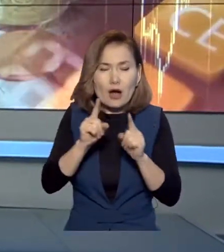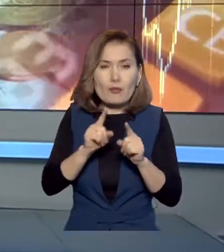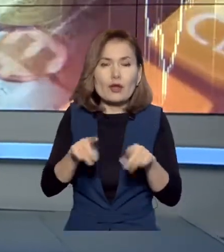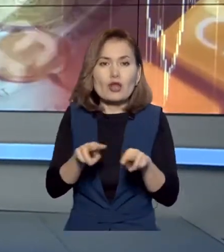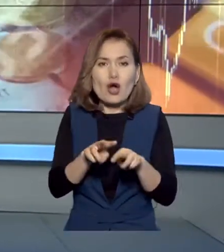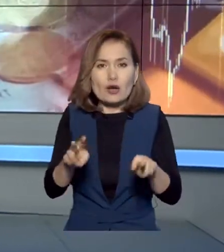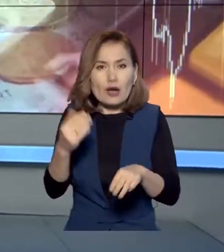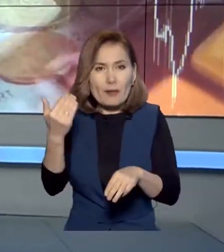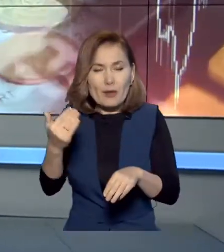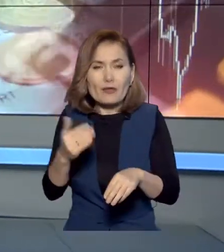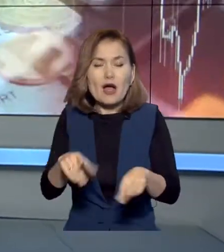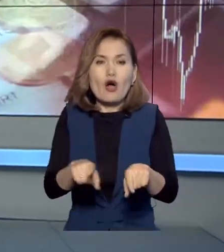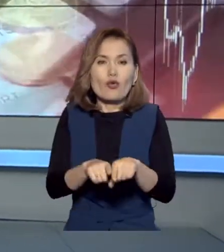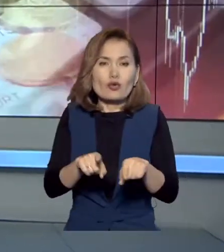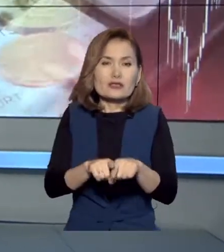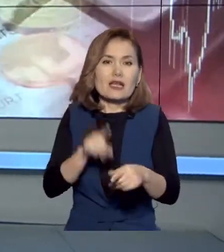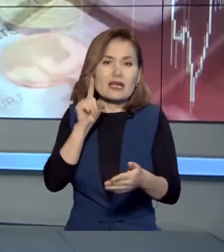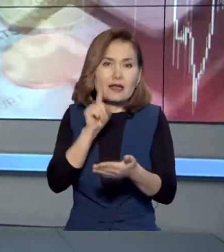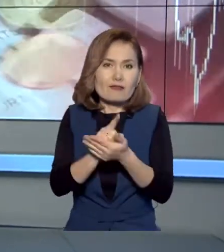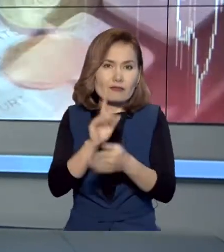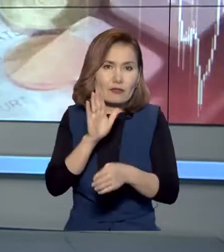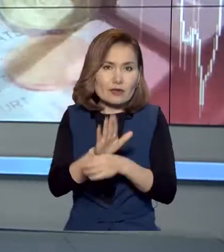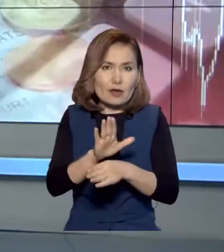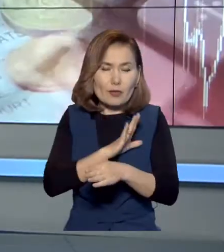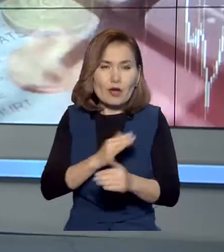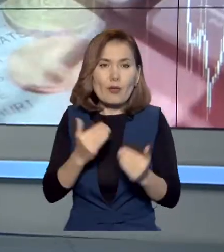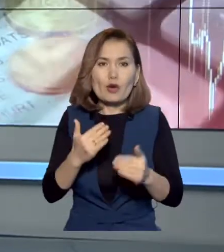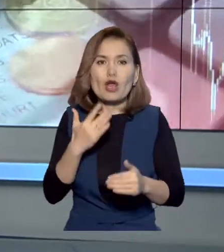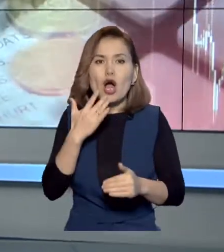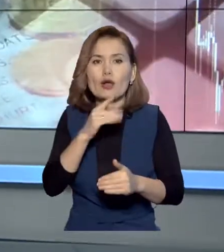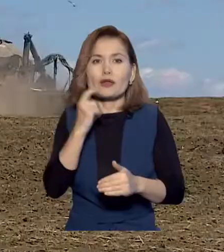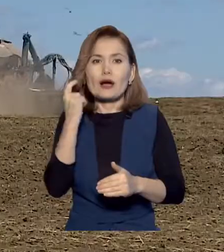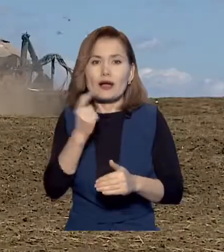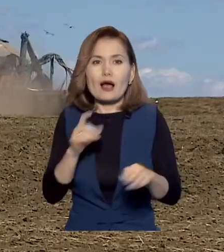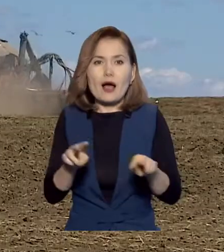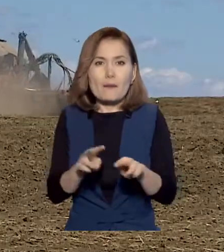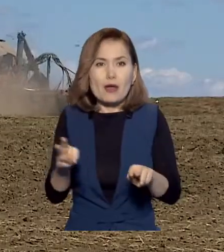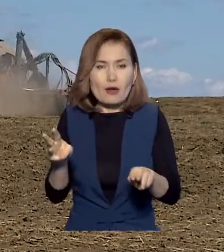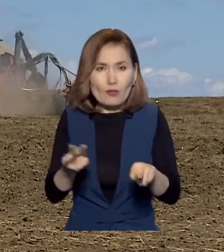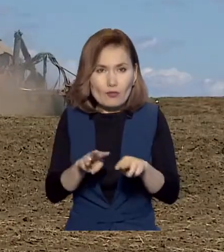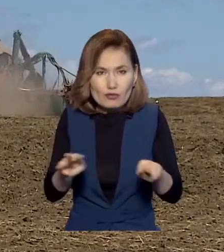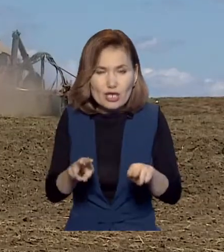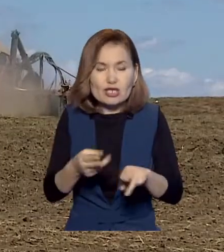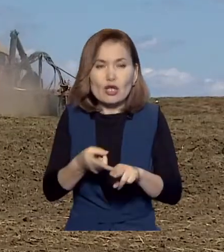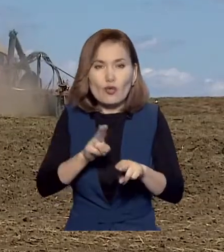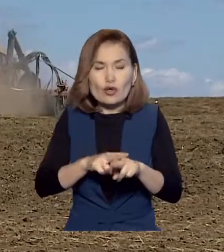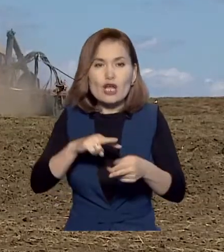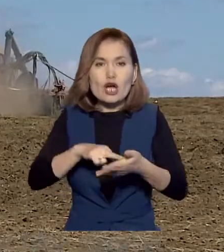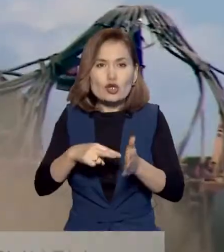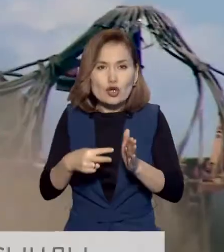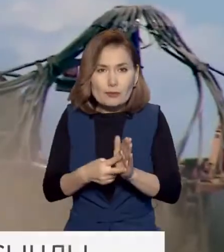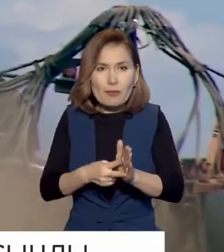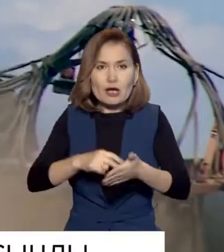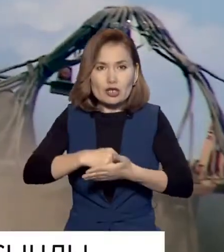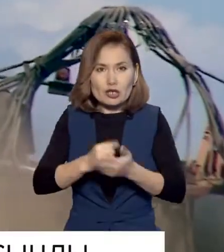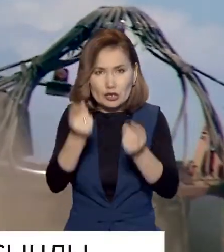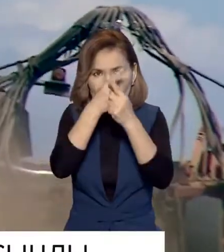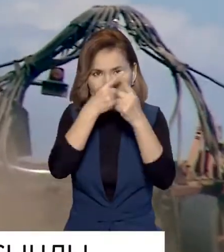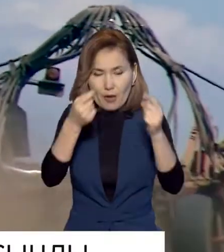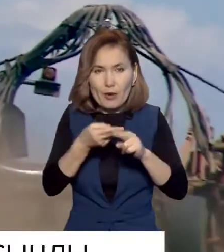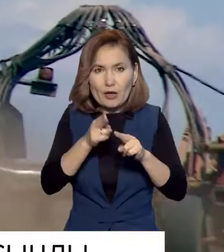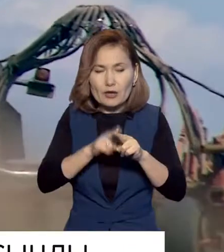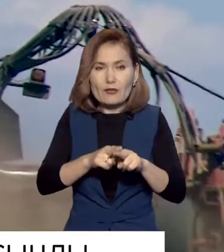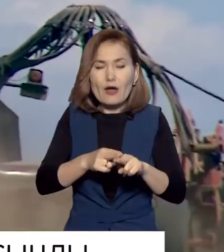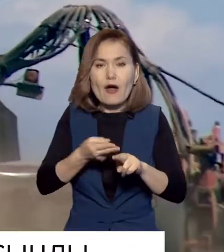отырысында үкіметтің алдына осындай міндет қойған. Бүгін ұлттық экономика министрі бұл межеге жетудің жоспарын жариялады. Ең әуелі